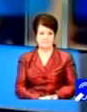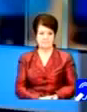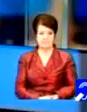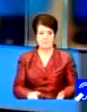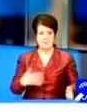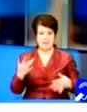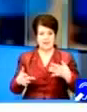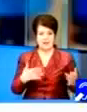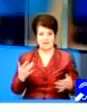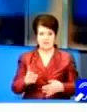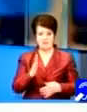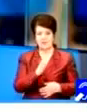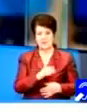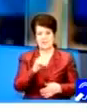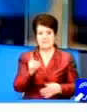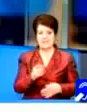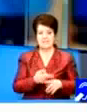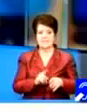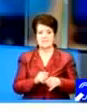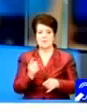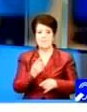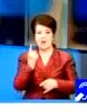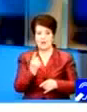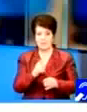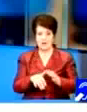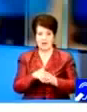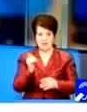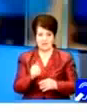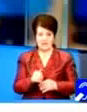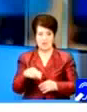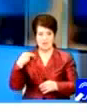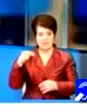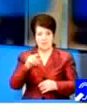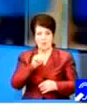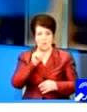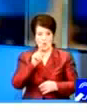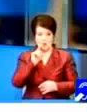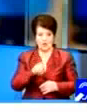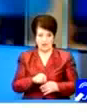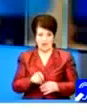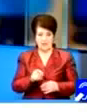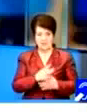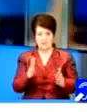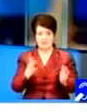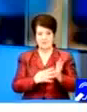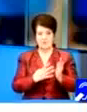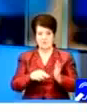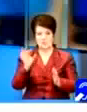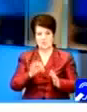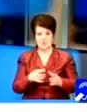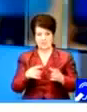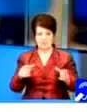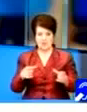Actorul de comedie Volodymyr Zelensky a învins în primul tur al alegerilor prezidențiale din Ucraina. După numărarea peste 90% din buletine,